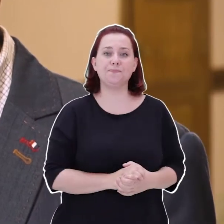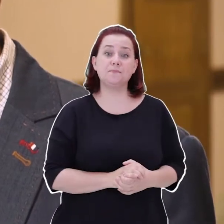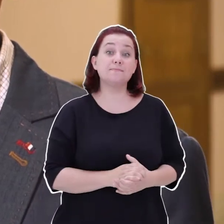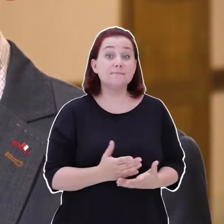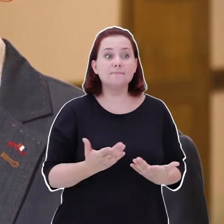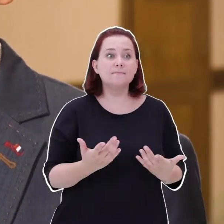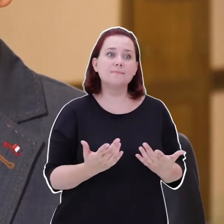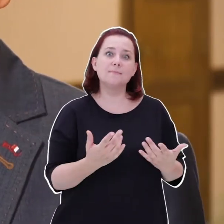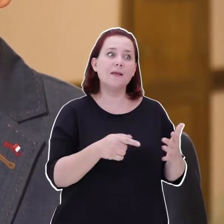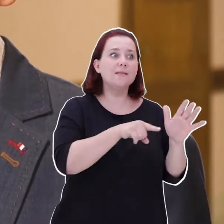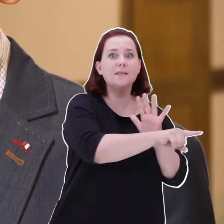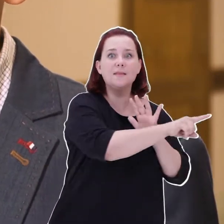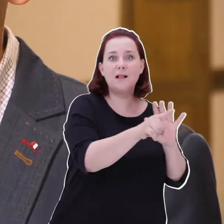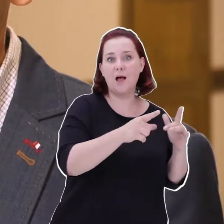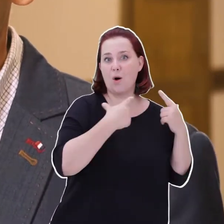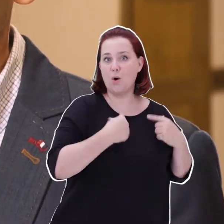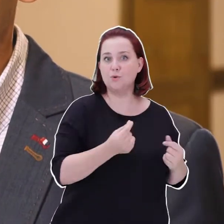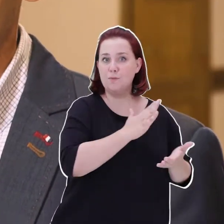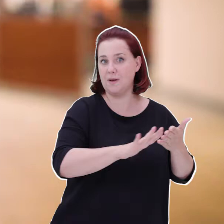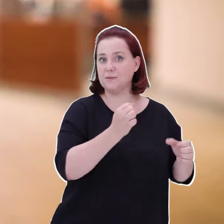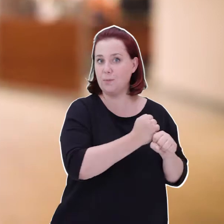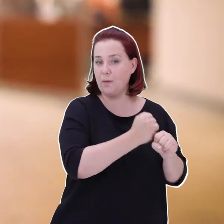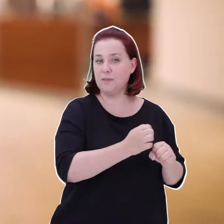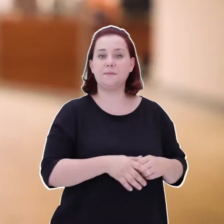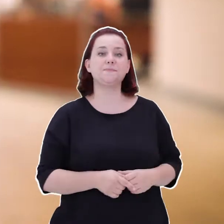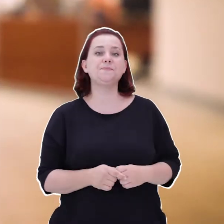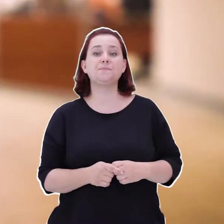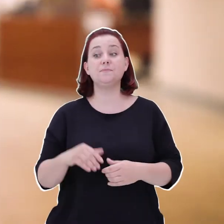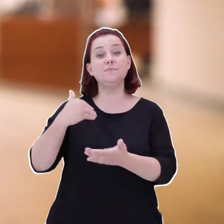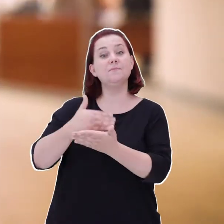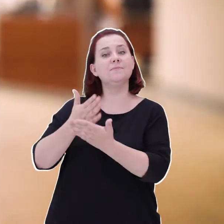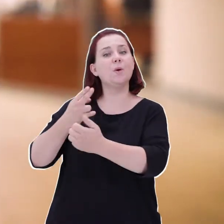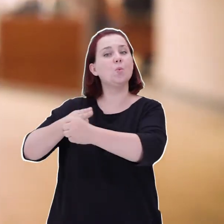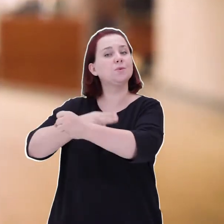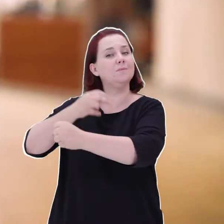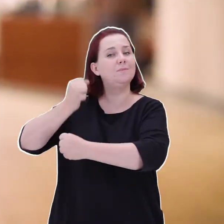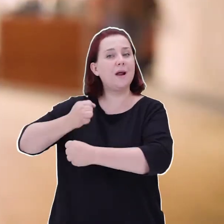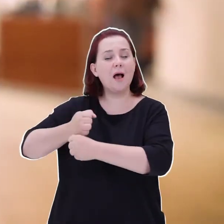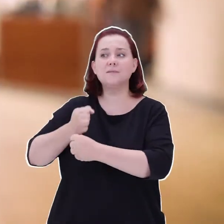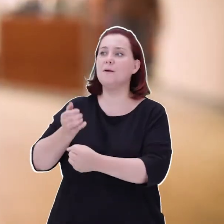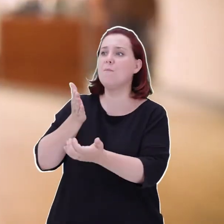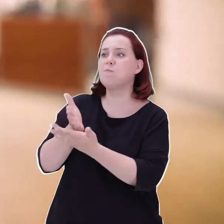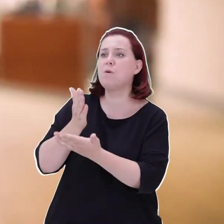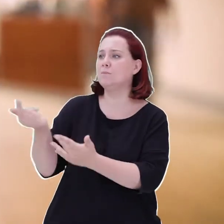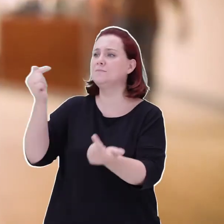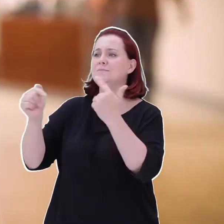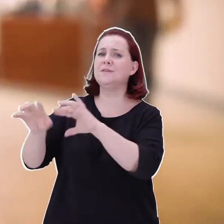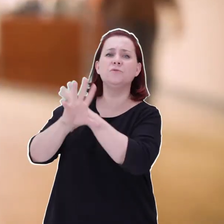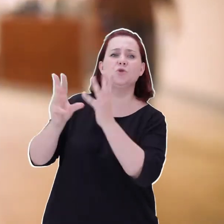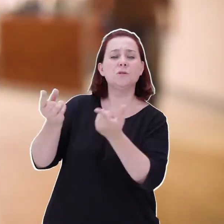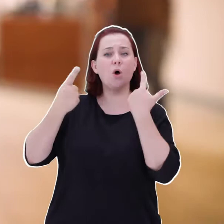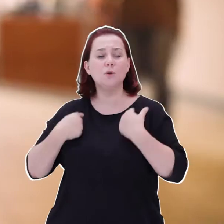które są skierowane dla osób bezrobotnych. W Wojewódzkim Urzędzie Pracy natomiast pomoc mogą znaleźć wszystkie osoby, zarówno